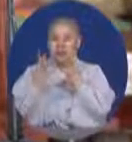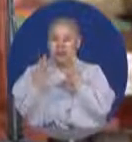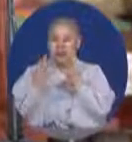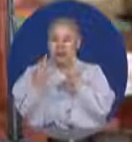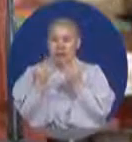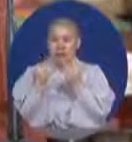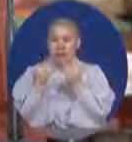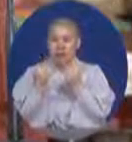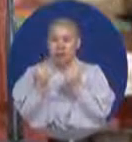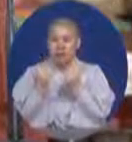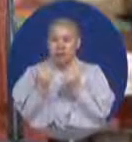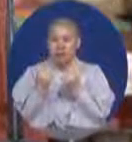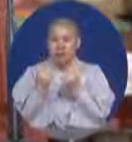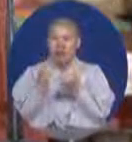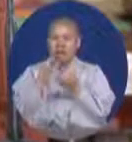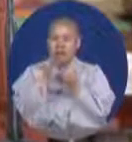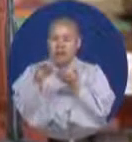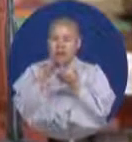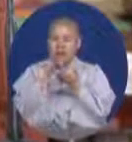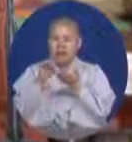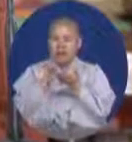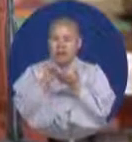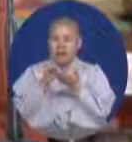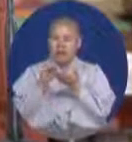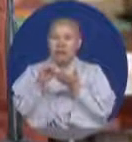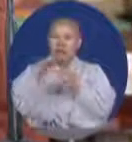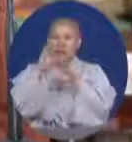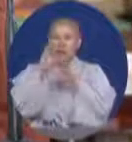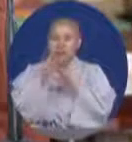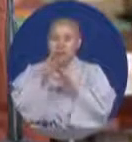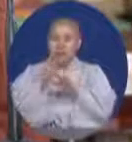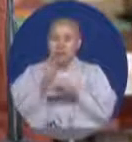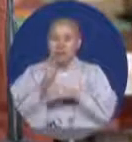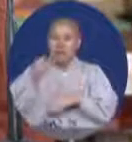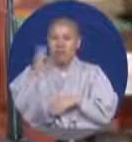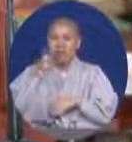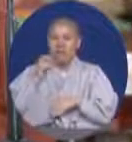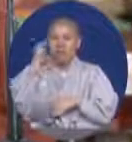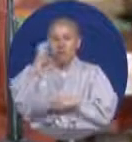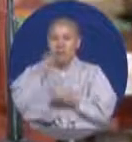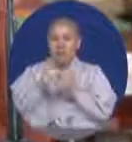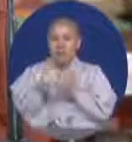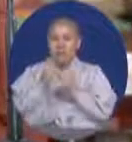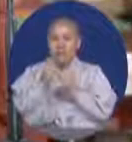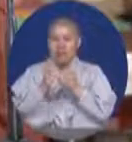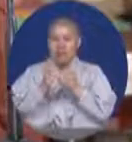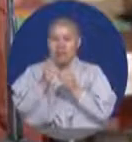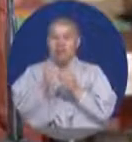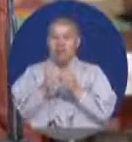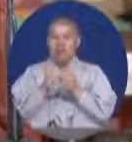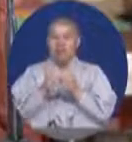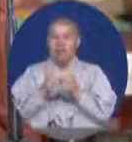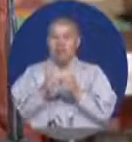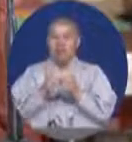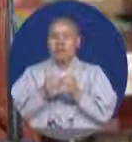많이 하는 개송입니다. 그런데 이 개송은